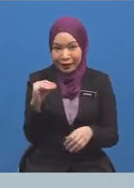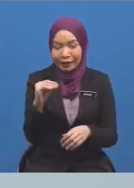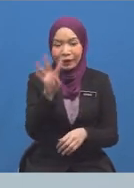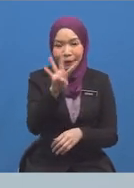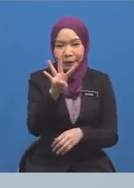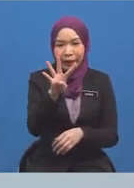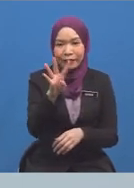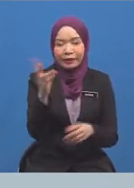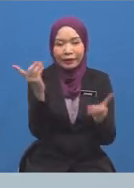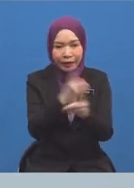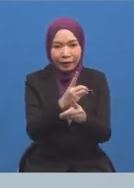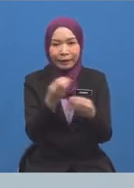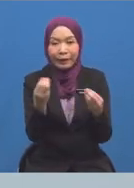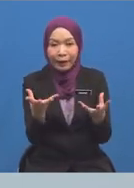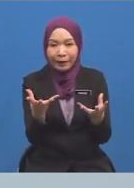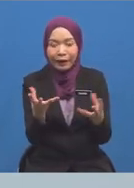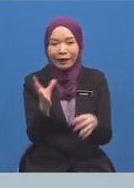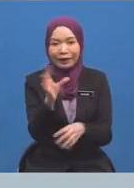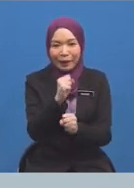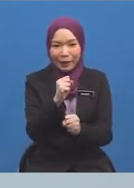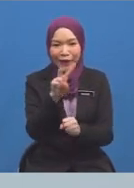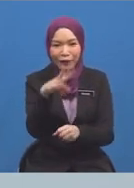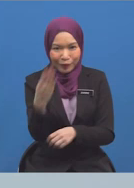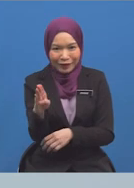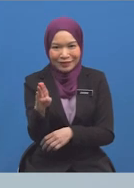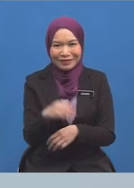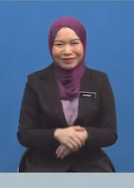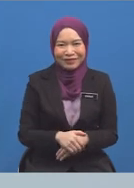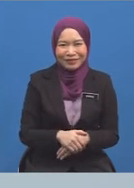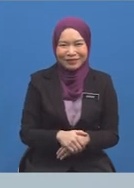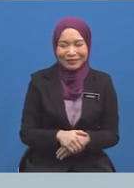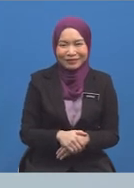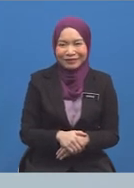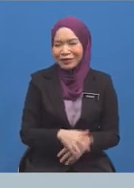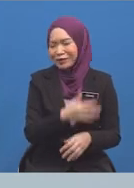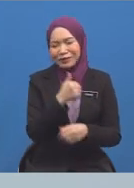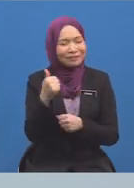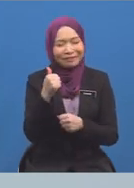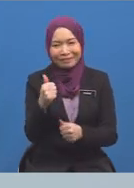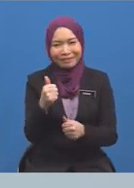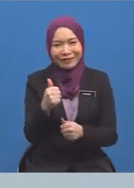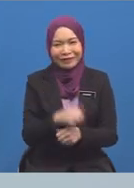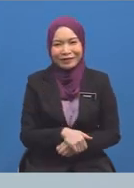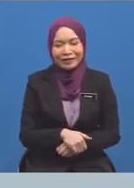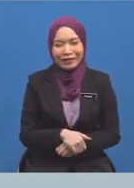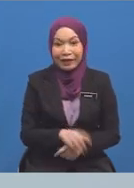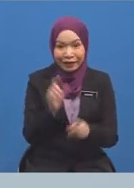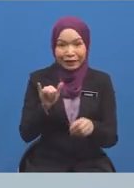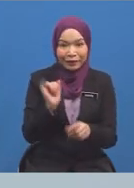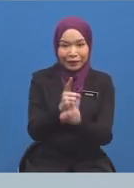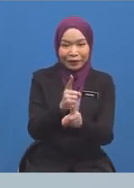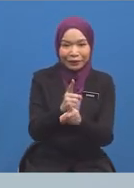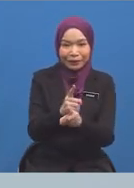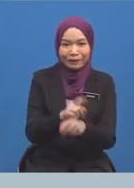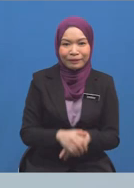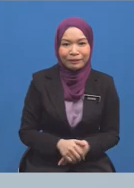empat jarak berapa Dapat 12 halo ah pakai hebat anakmu di Cikunir betul